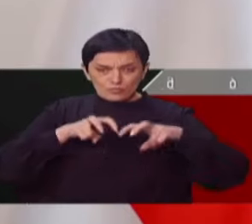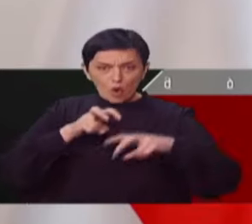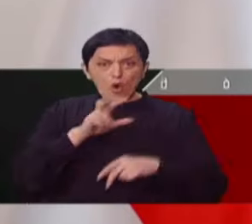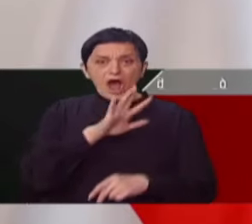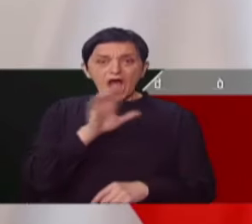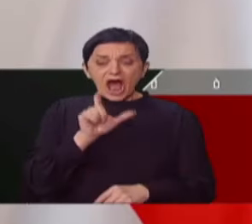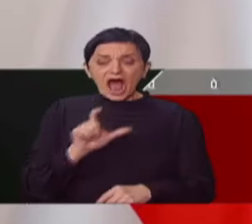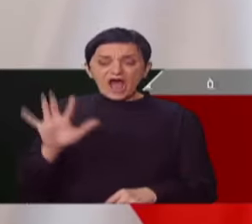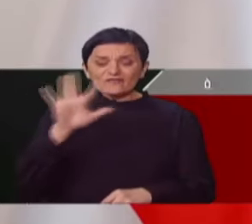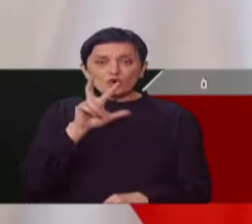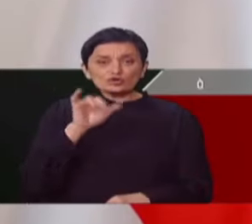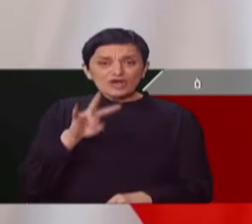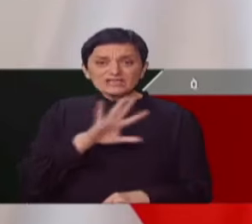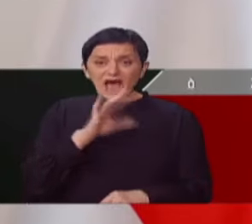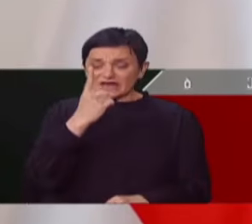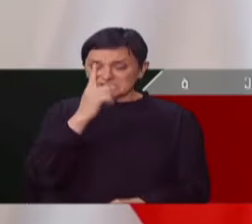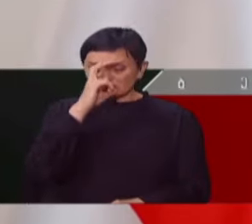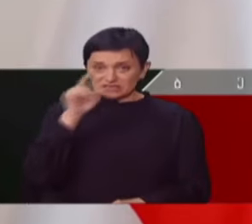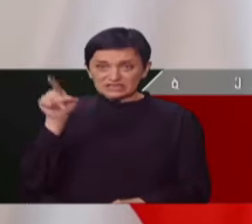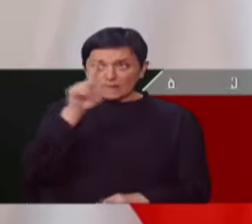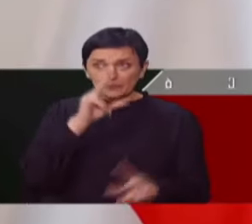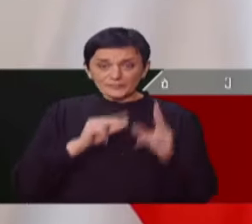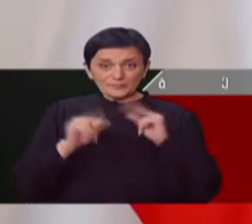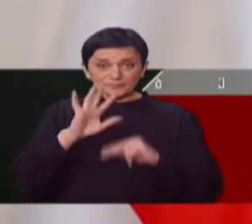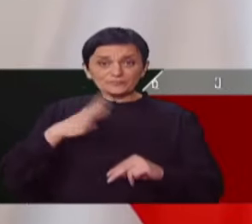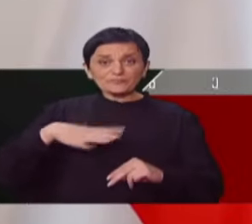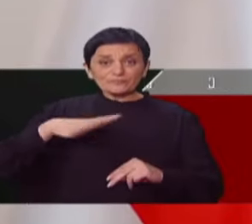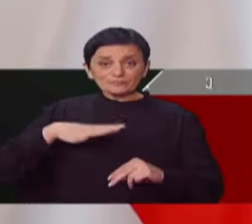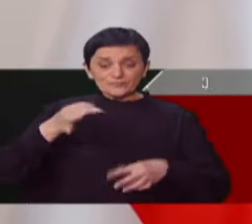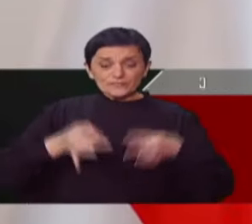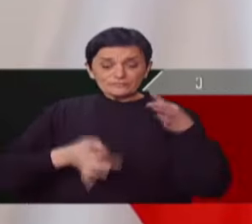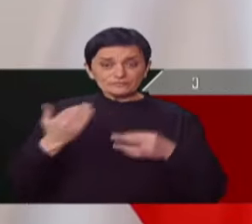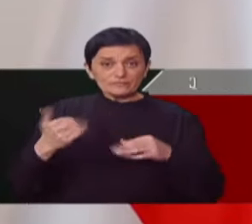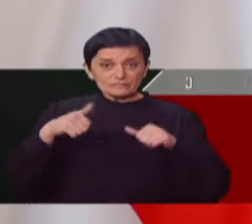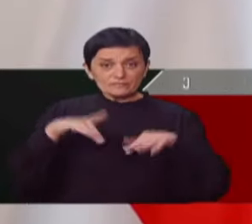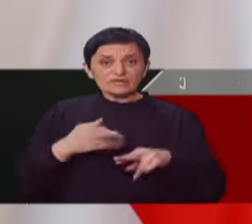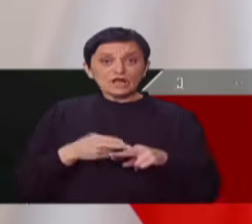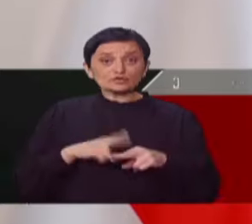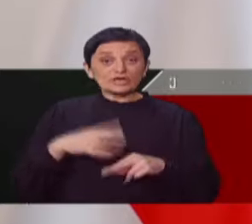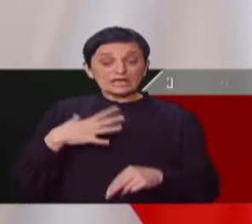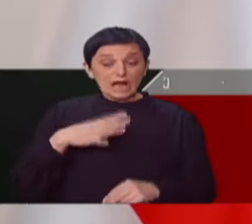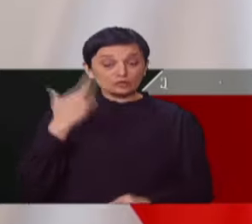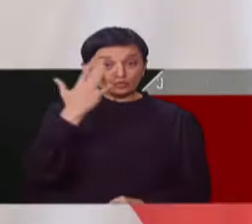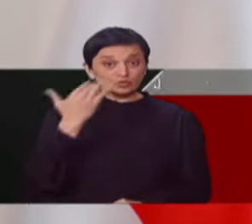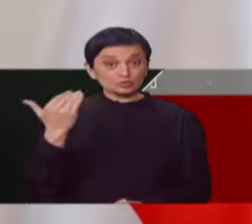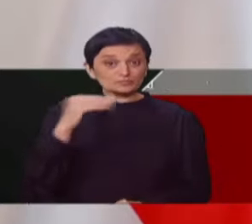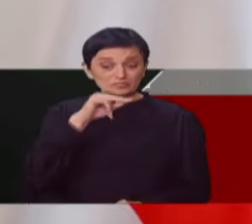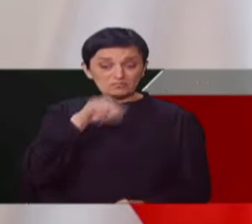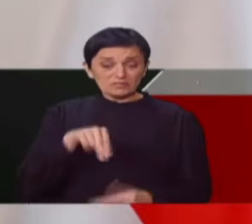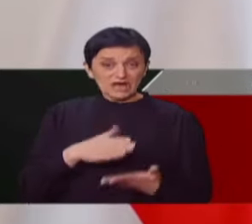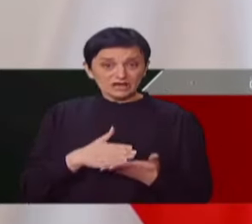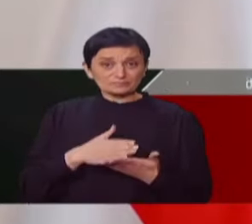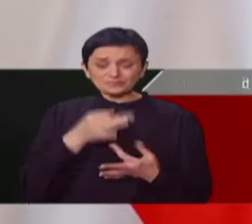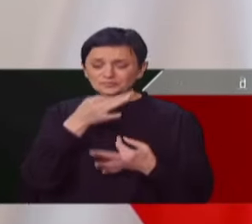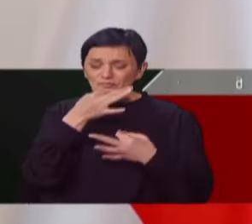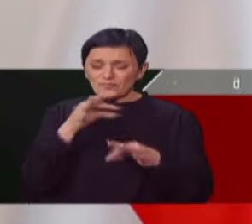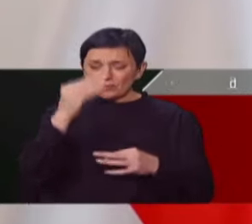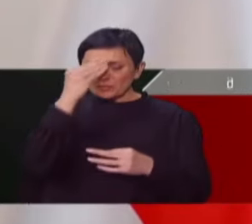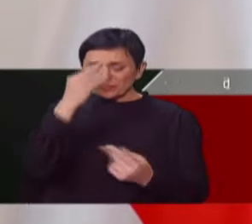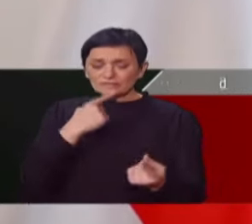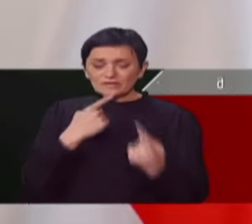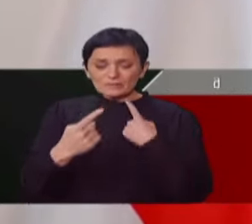Неорис, Ахомте, Куари, Туалис, Синепс, Сакартулус, Саса Мартулус, Кадет Хоти Лебепс, Сарис, Торет, Хартулиус, Небис, Брали. Бисмирим, что бы